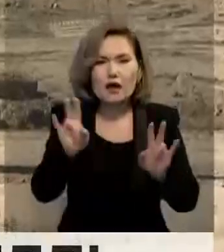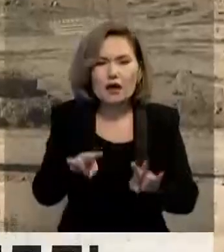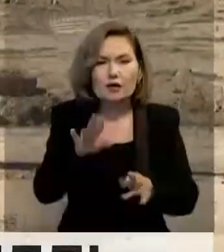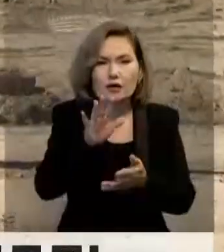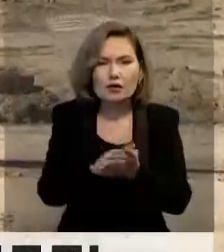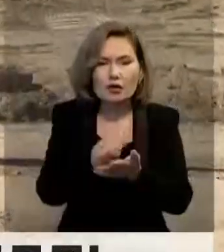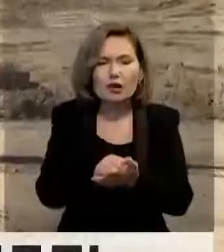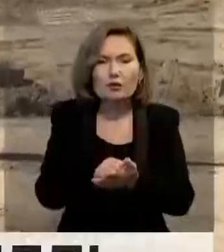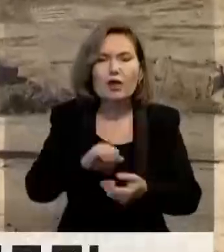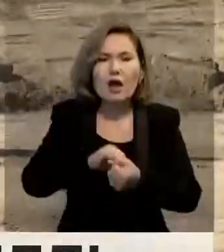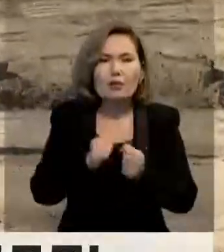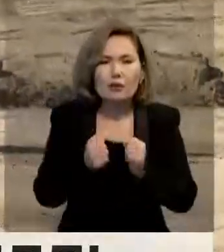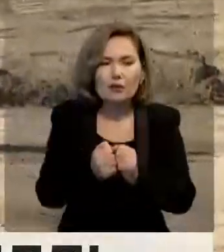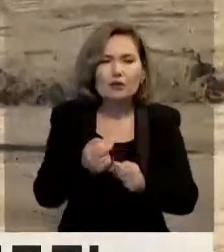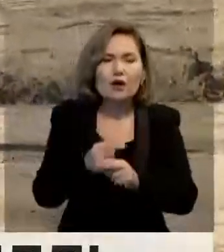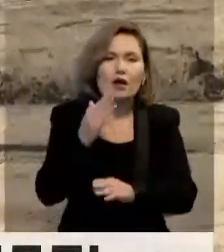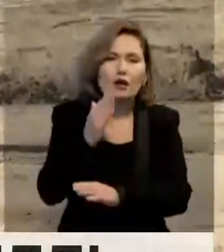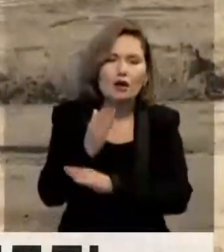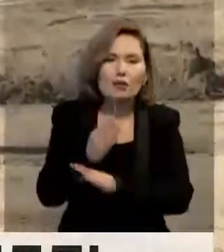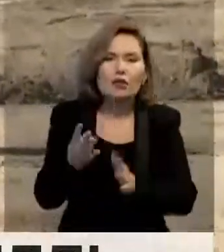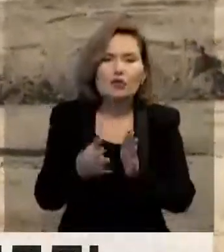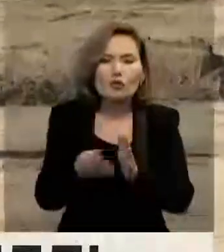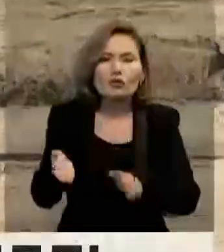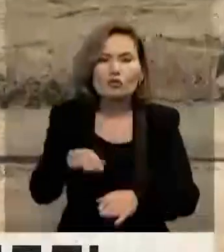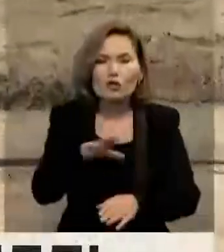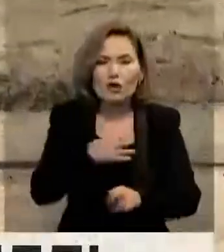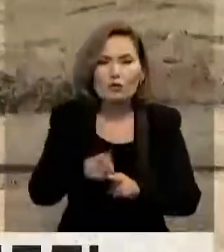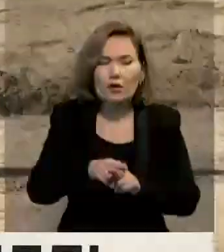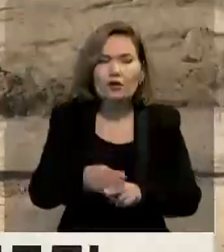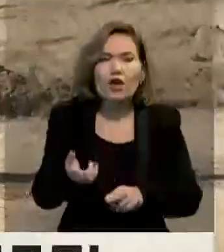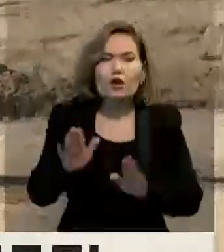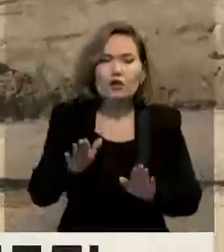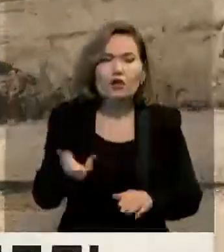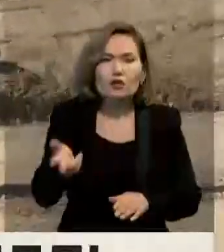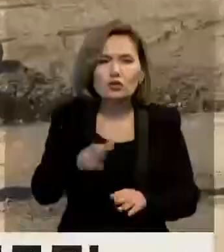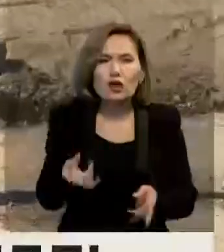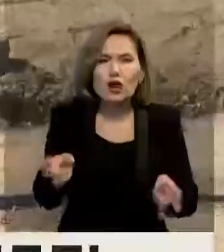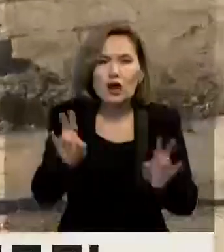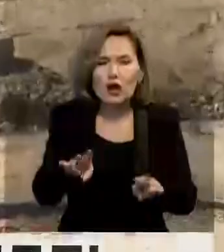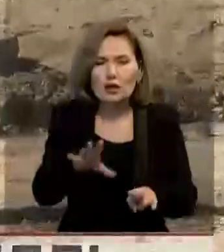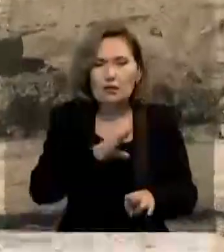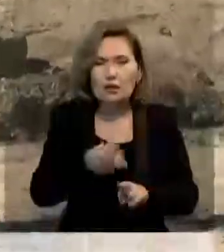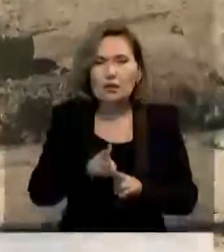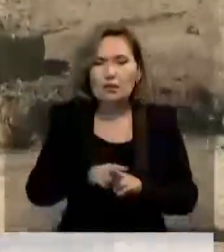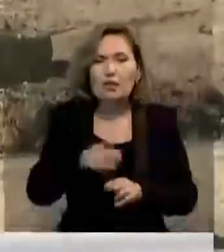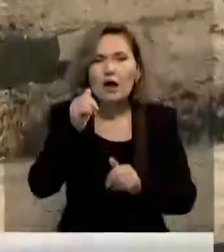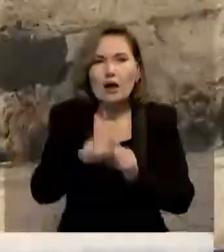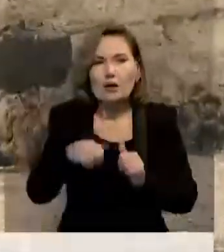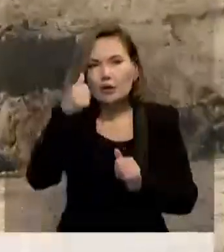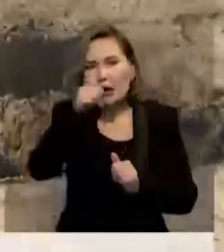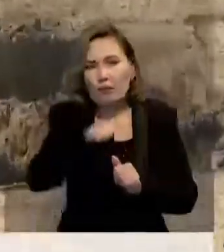бетон бағаналардың дәл осы жерде 9 данасы болған, ал қазір небәрі 3-ші ғана қалыпты. Өйткені әр жыл